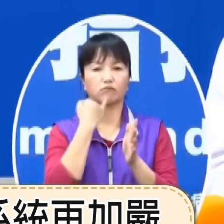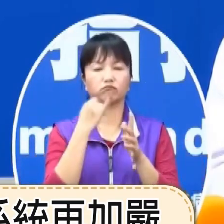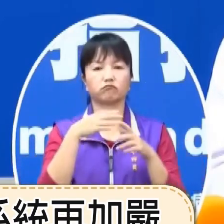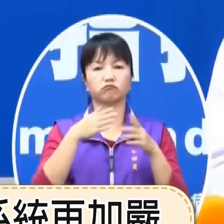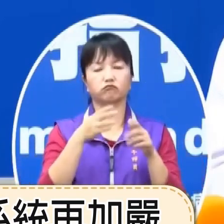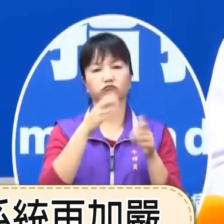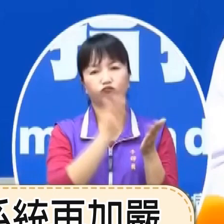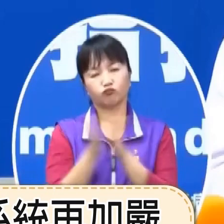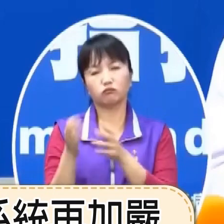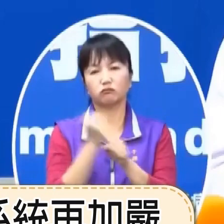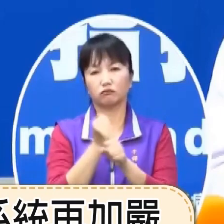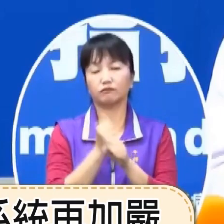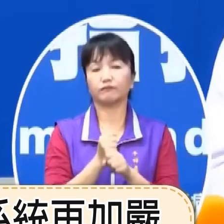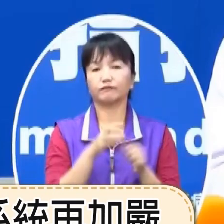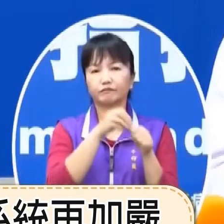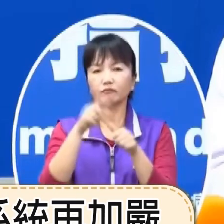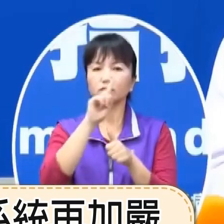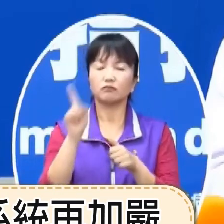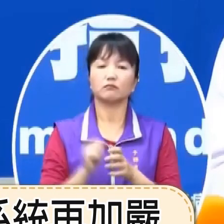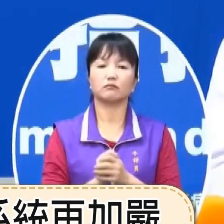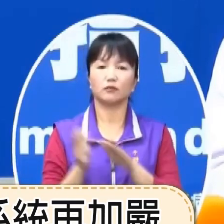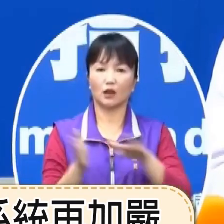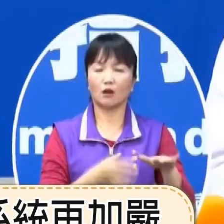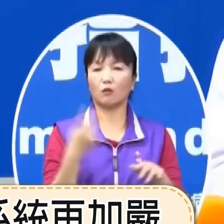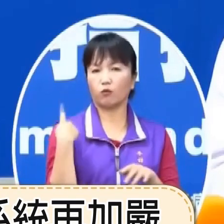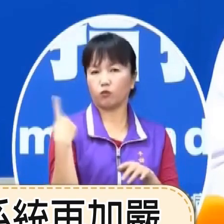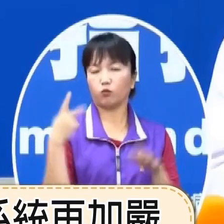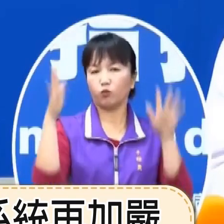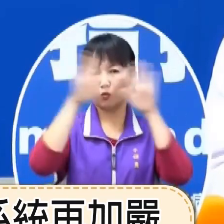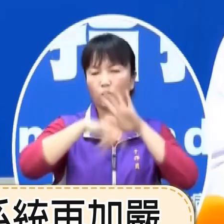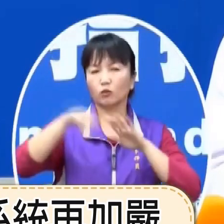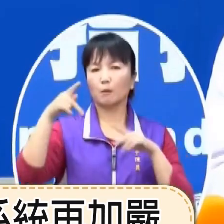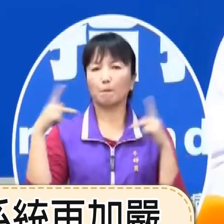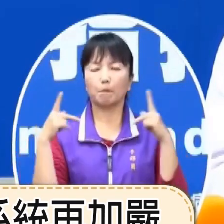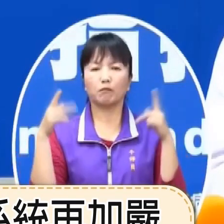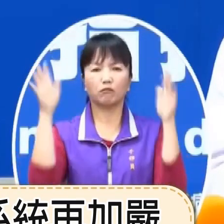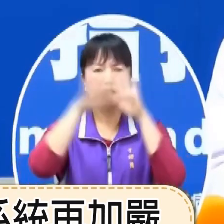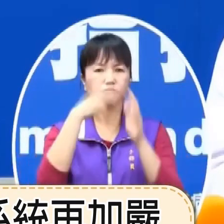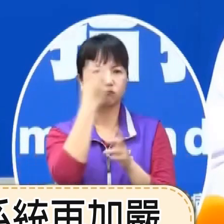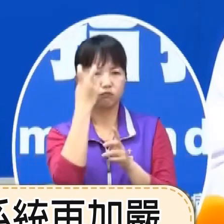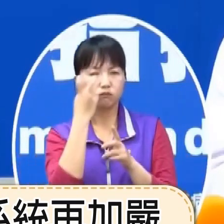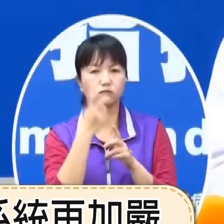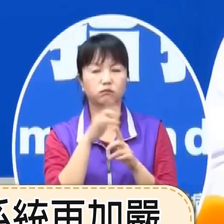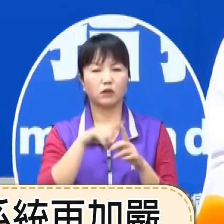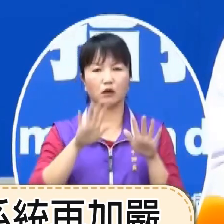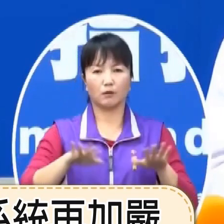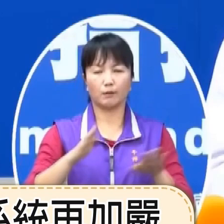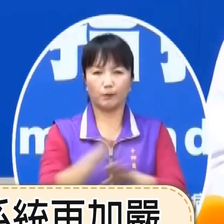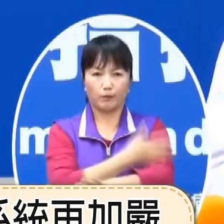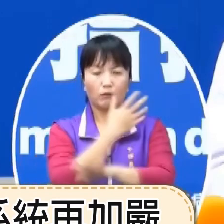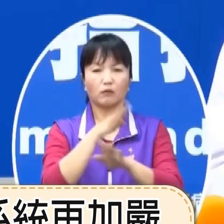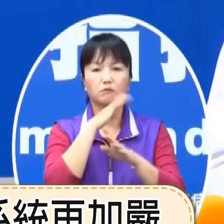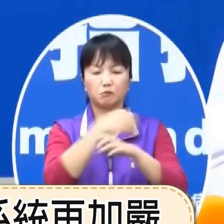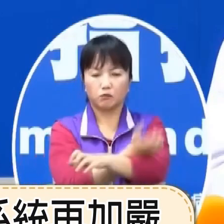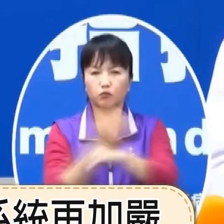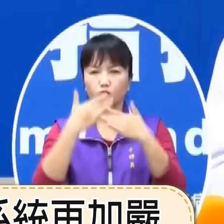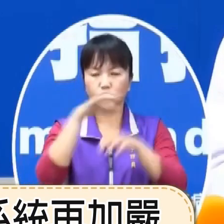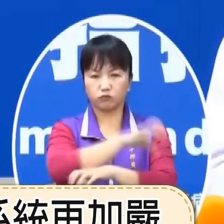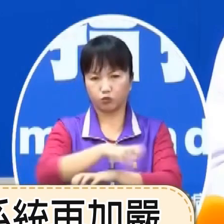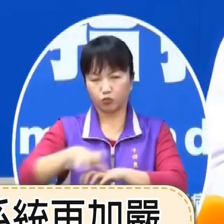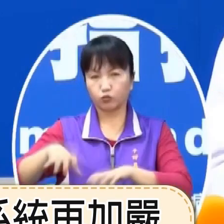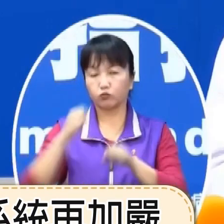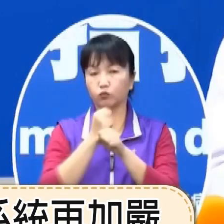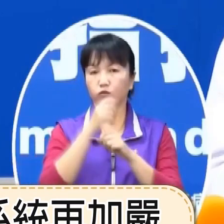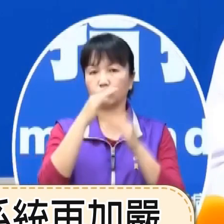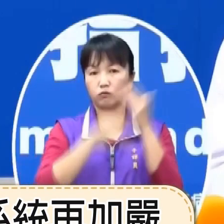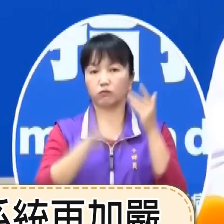理。那昨天啊前两天我们到夜店去临检完之后，今天开始我们各县市大概会采取的方